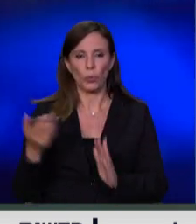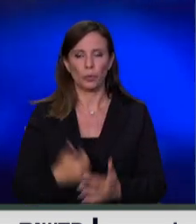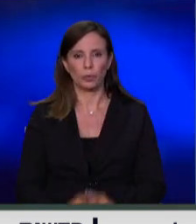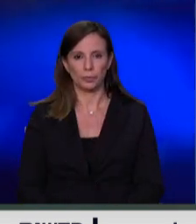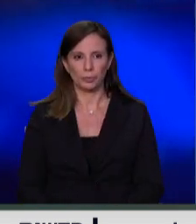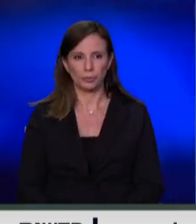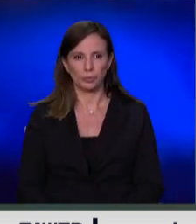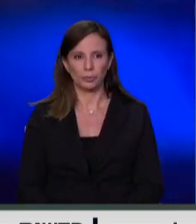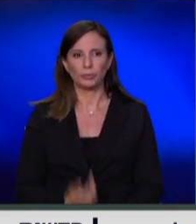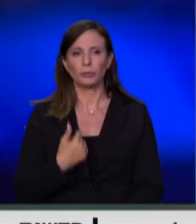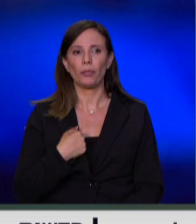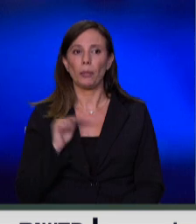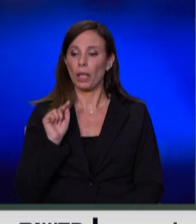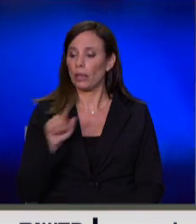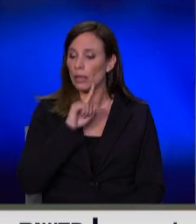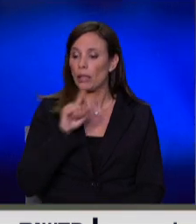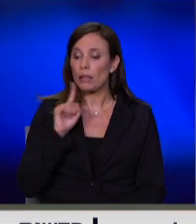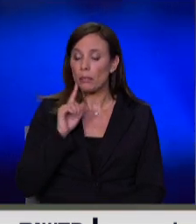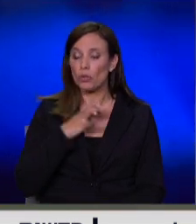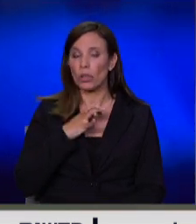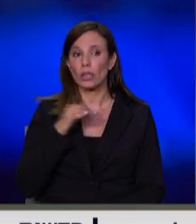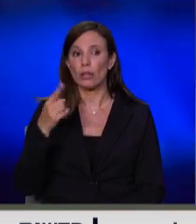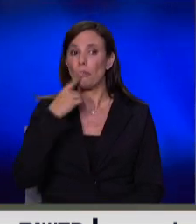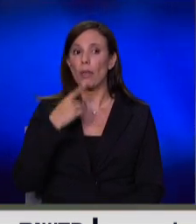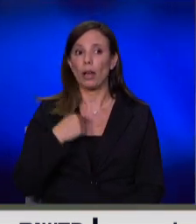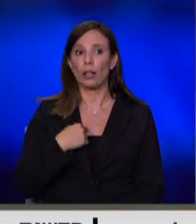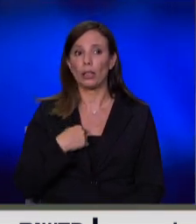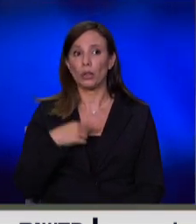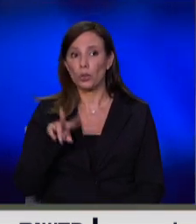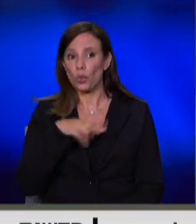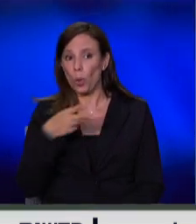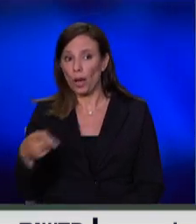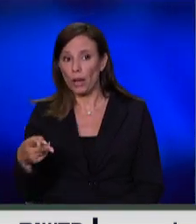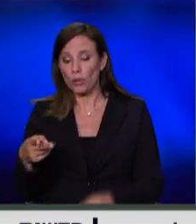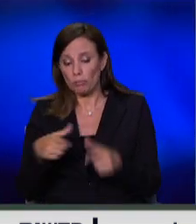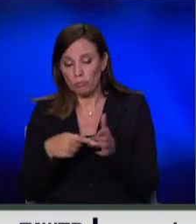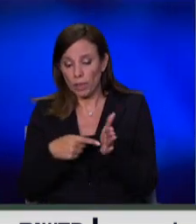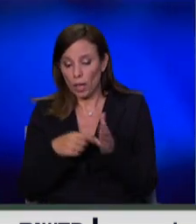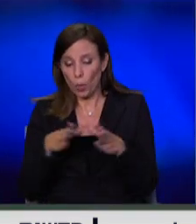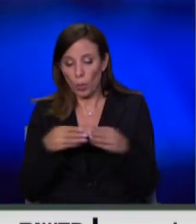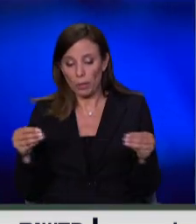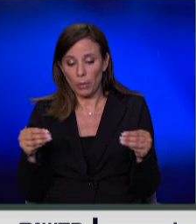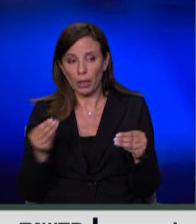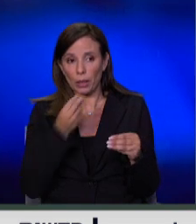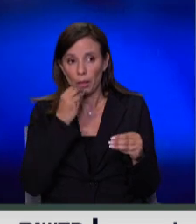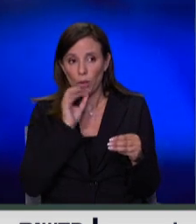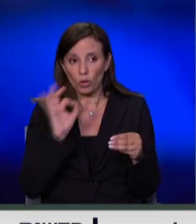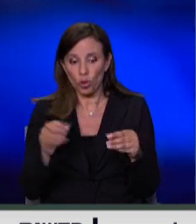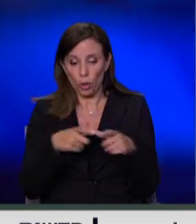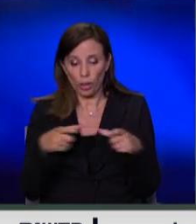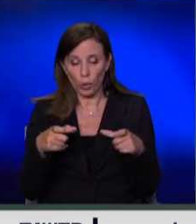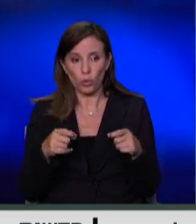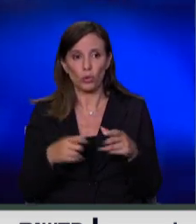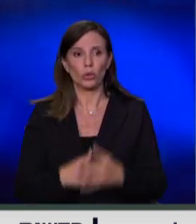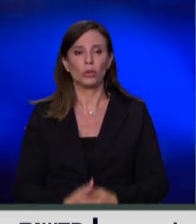самое. И когда я пришел, мама сказала, вот он лежал под кроватью,